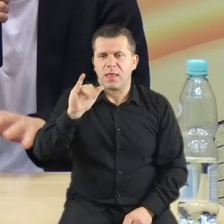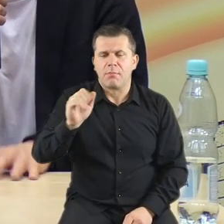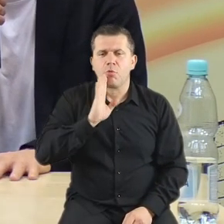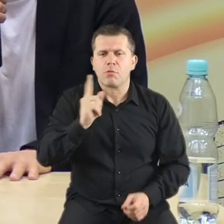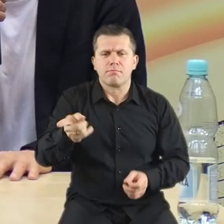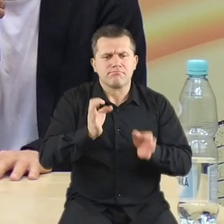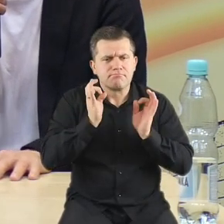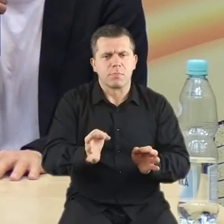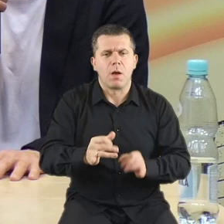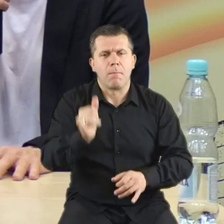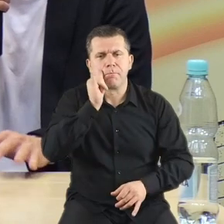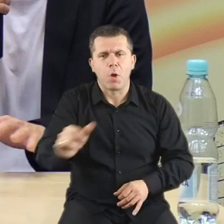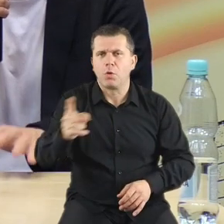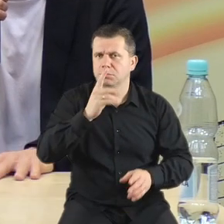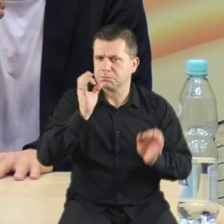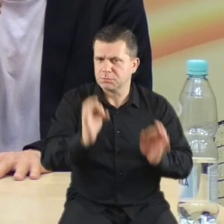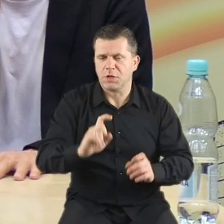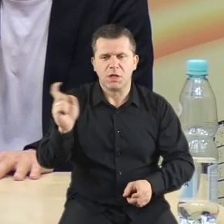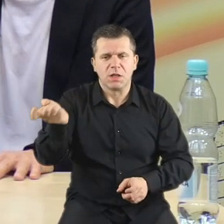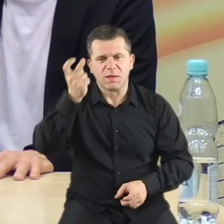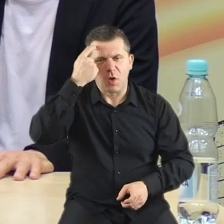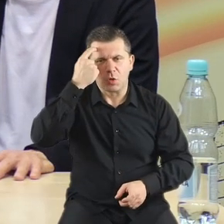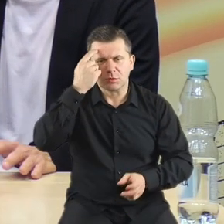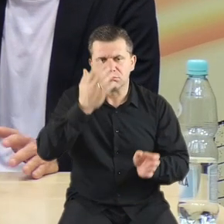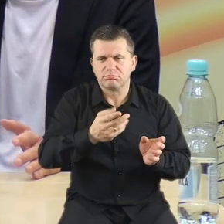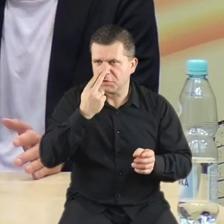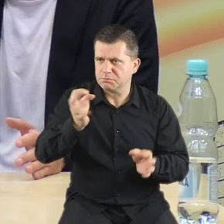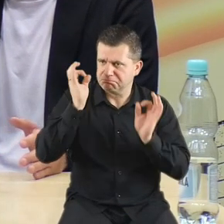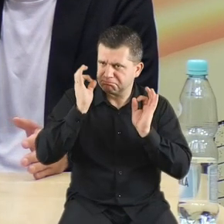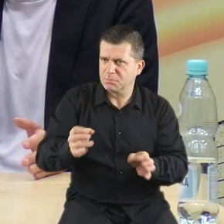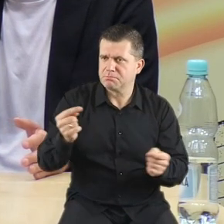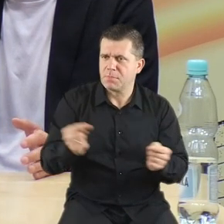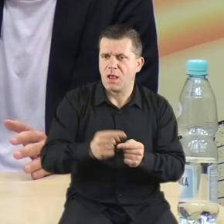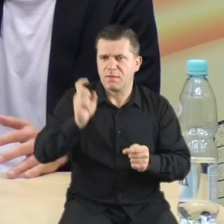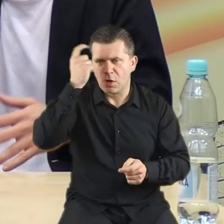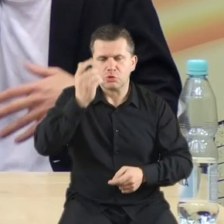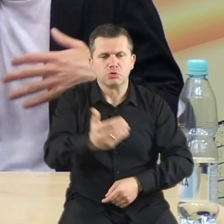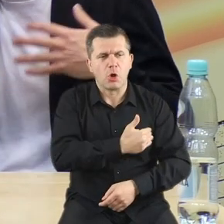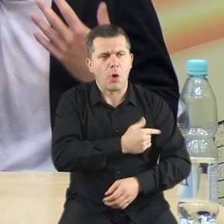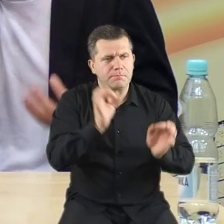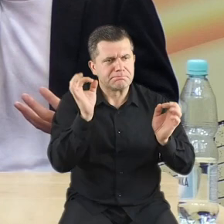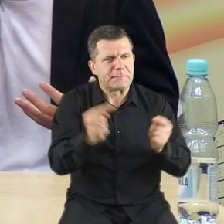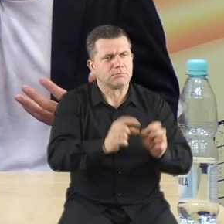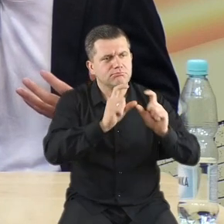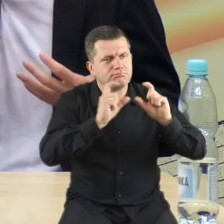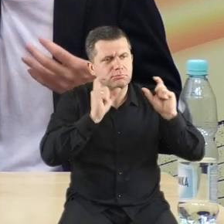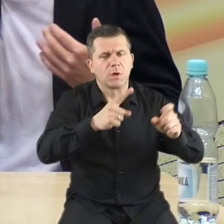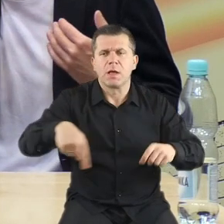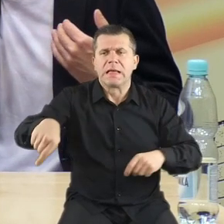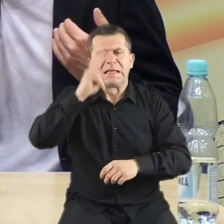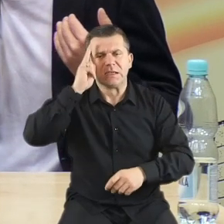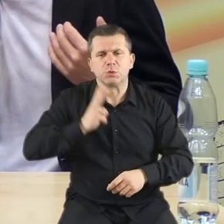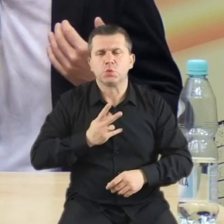poczta wygląda jak poczta, dworzec wygląda jak dworzec, szkoła wygląda jak szkoła, że te instytucje budzą zaufanie i ma